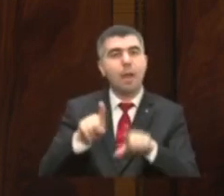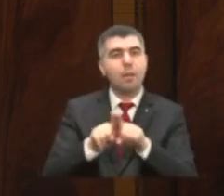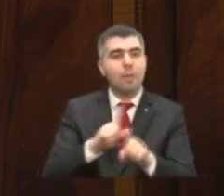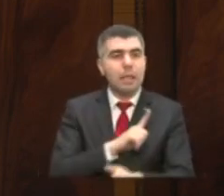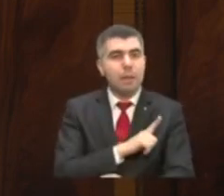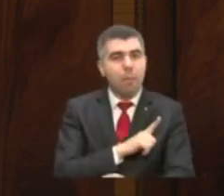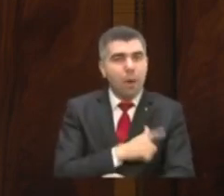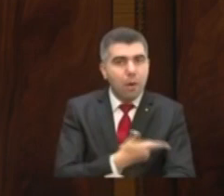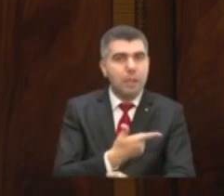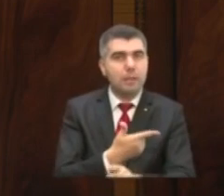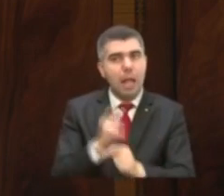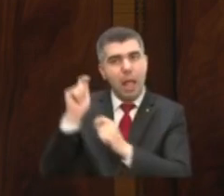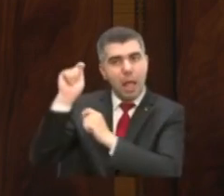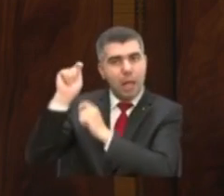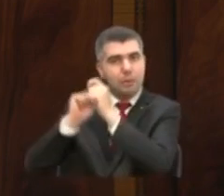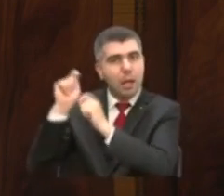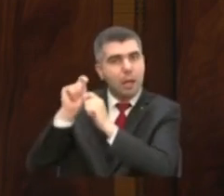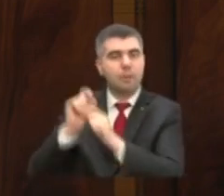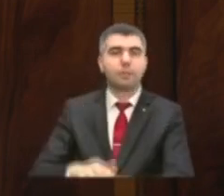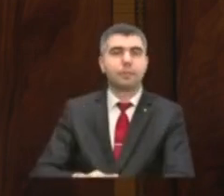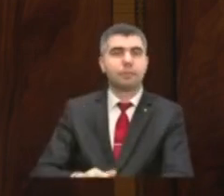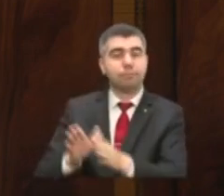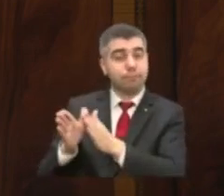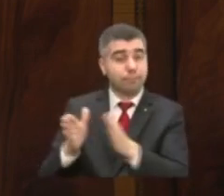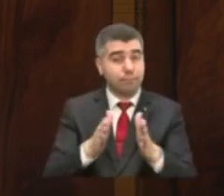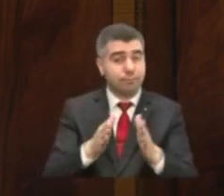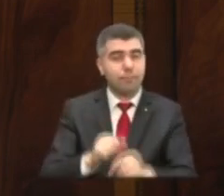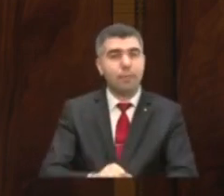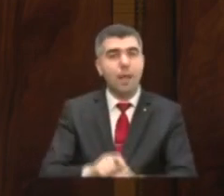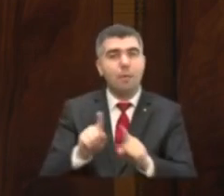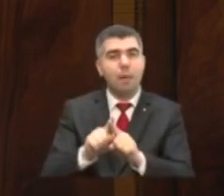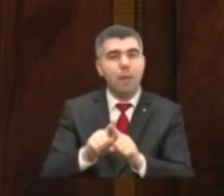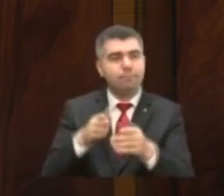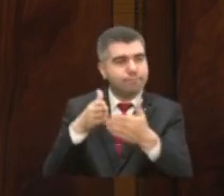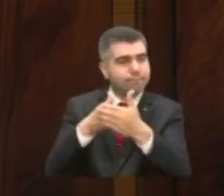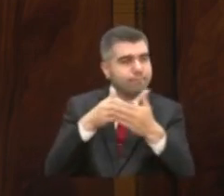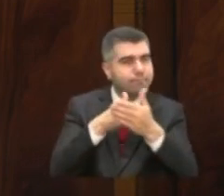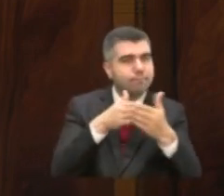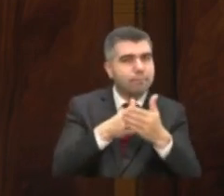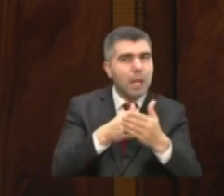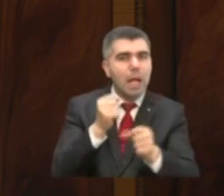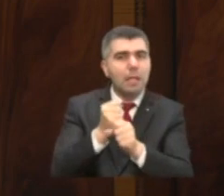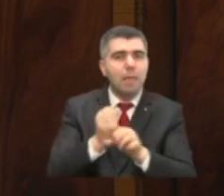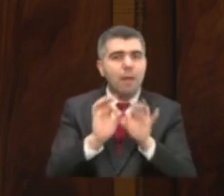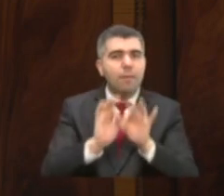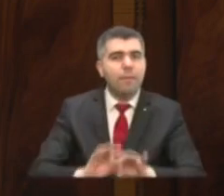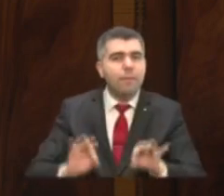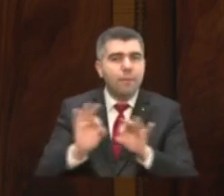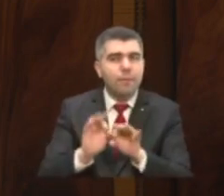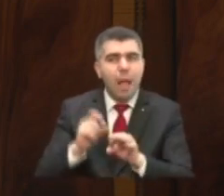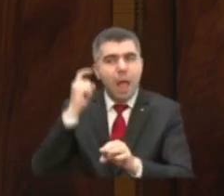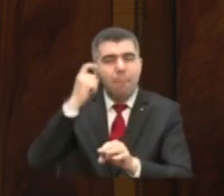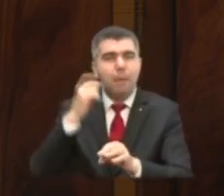والدفاع. وما من حصار مجال الشغل لجأ الشباب إلى الهجرة السرية التي أخذت طابعا